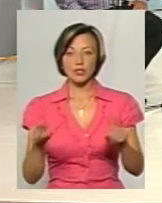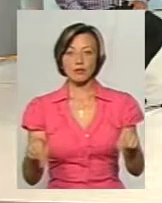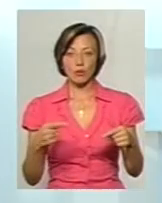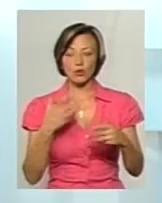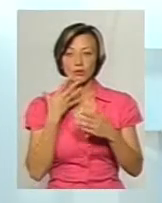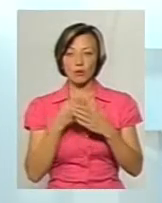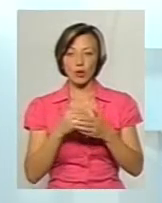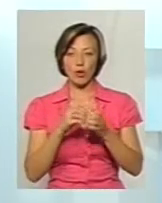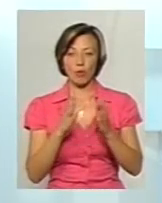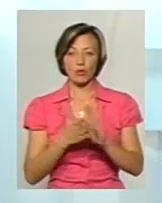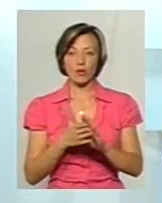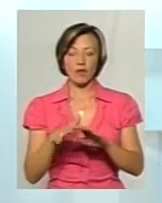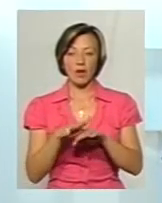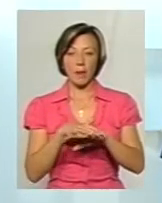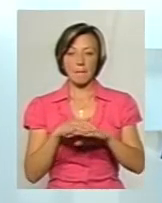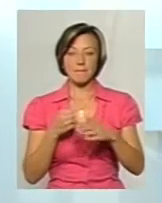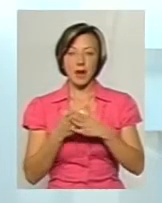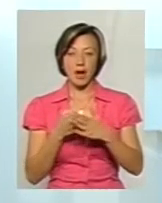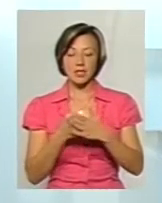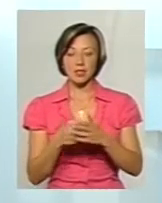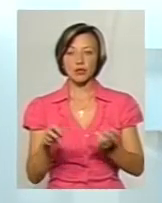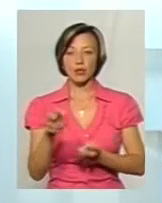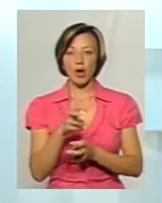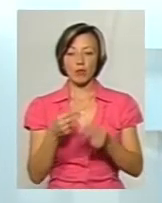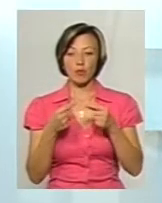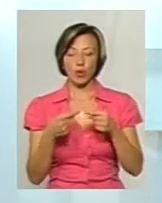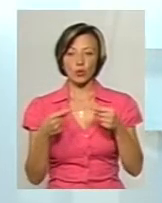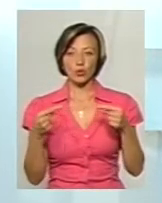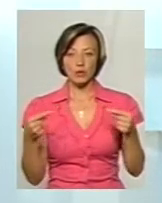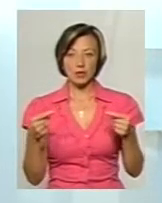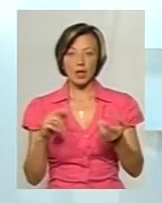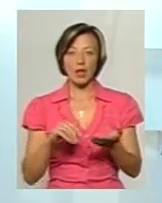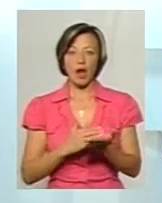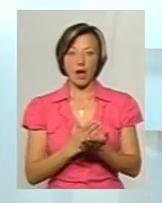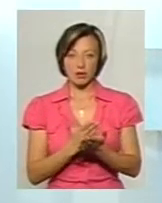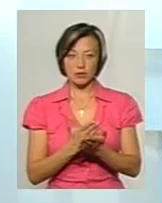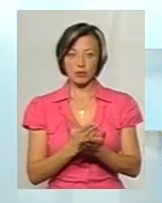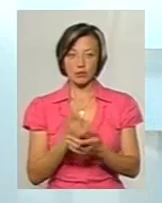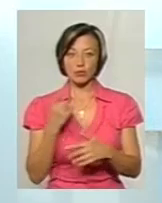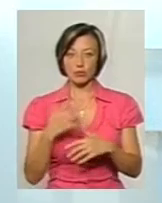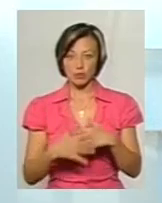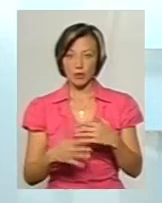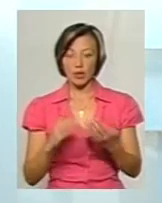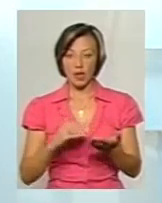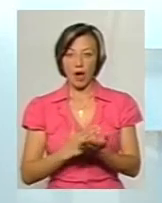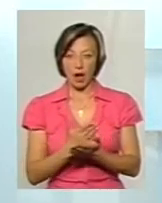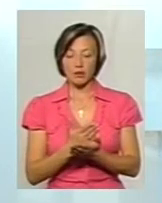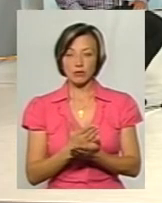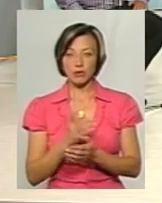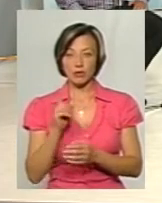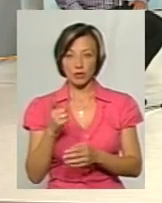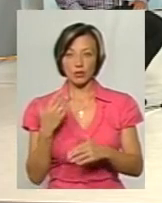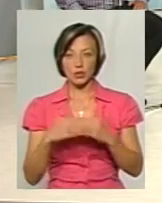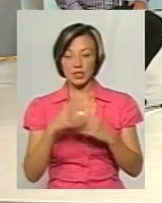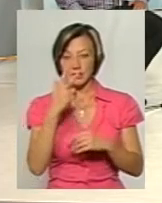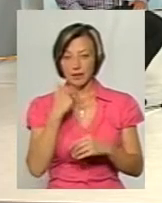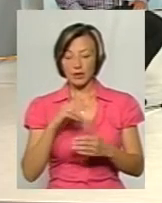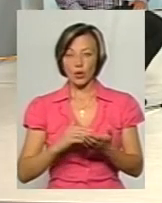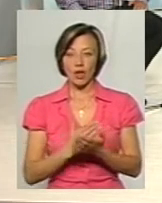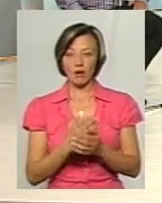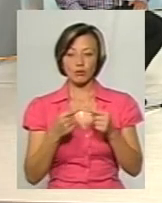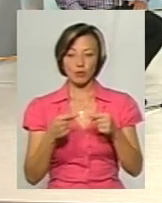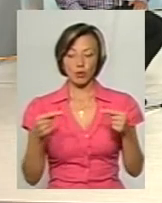свої оптові бази, і вони от шукають продукцію якісну, зрозуміло, якісну продукцію. Тому що вони вже звикли до якісного